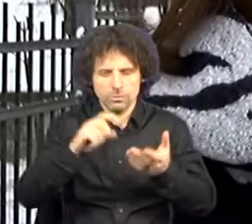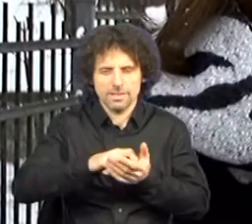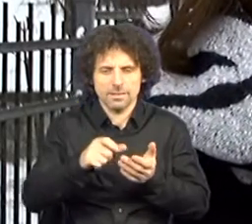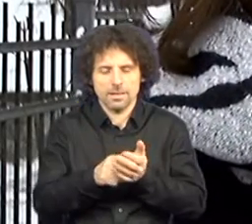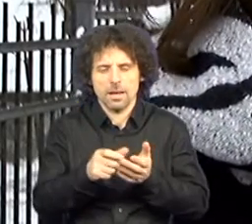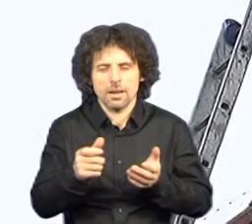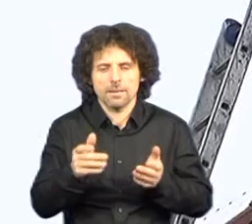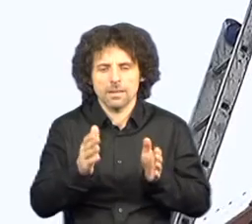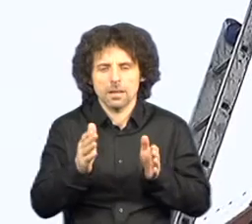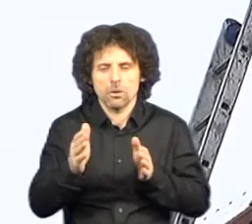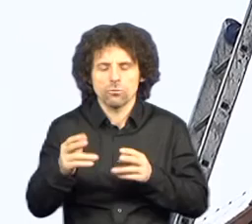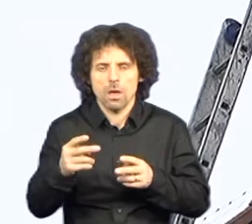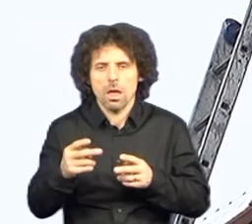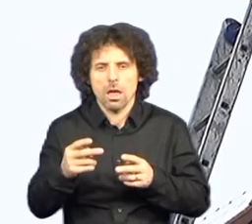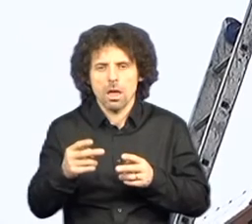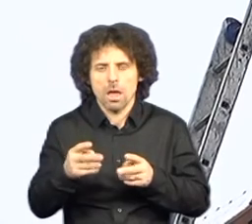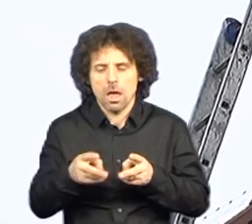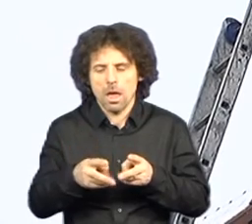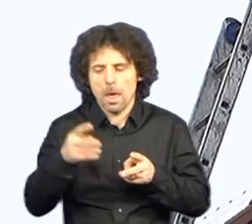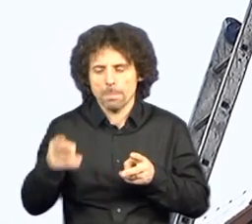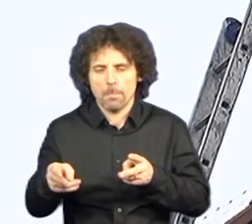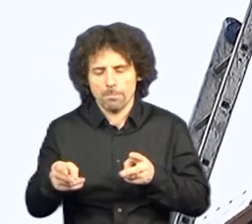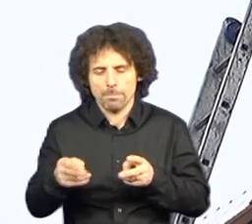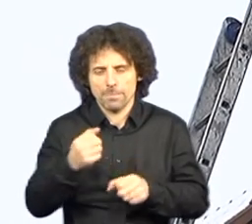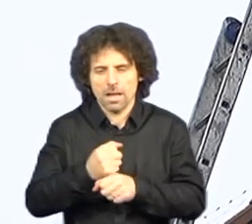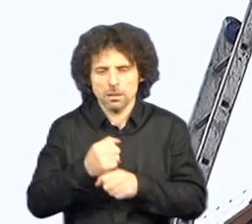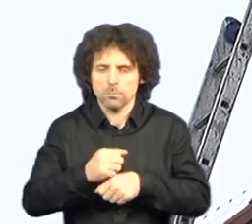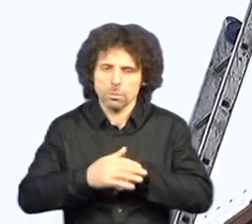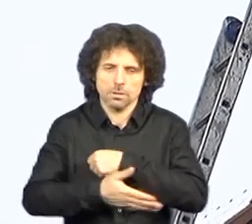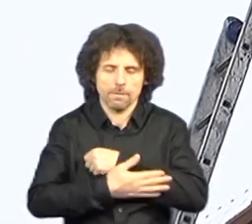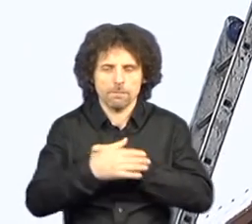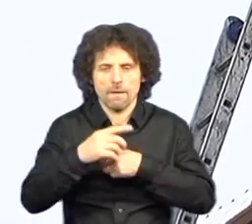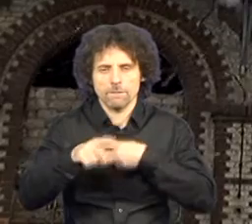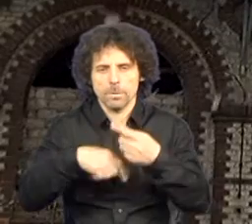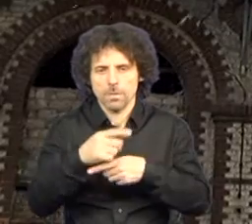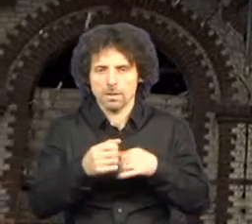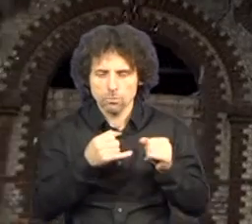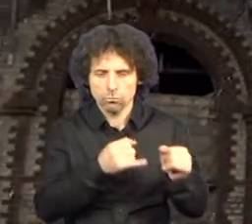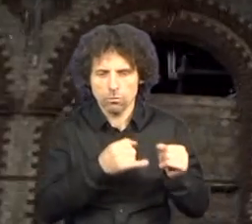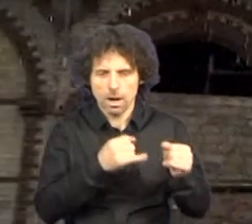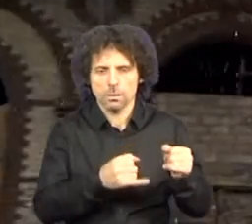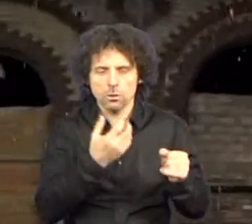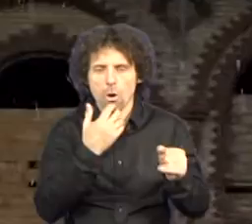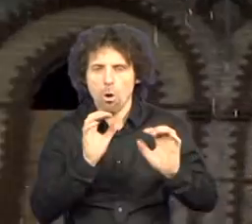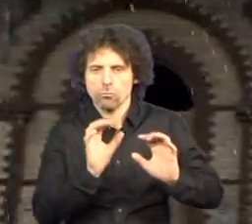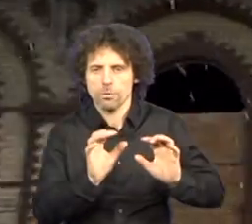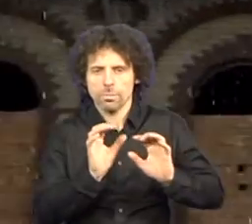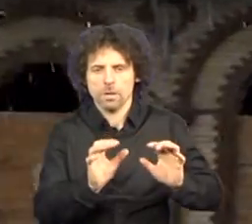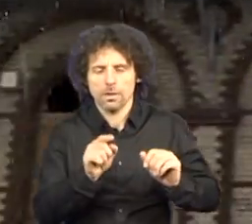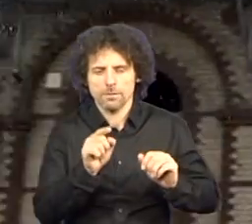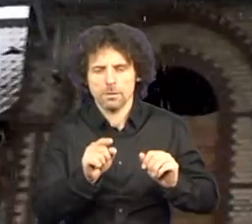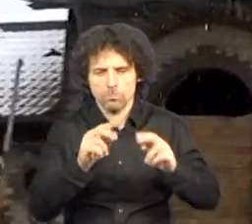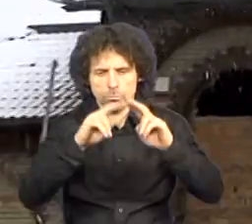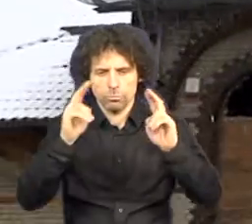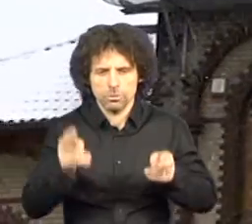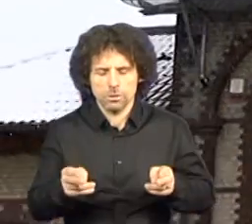scenę. Na razie jesteśmy na etapie prac podstawowych, czyli wymiany stolarki, docieplenie ścian od wewnątrz, bo akurat przy tym budynku